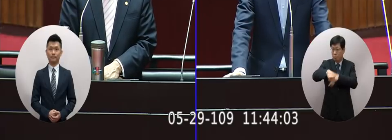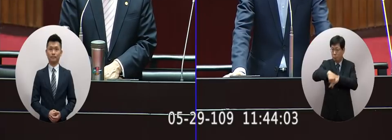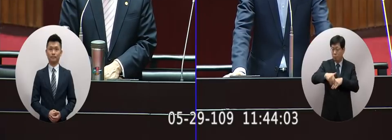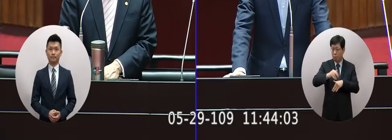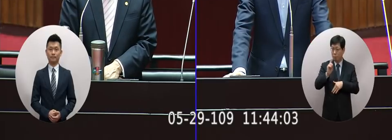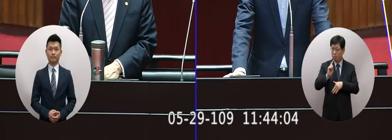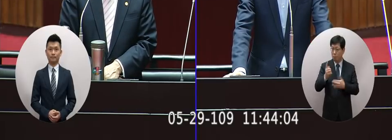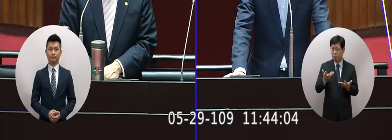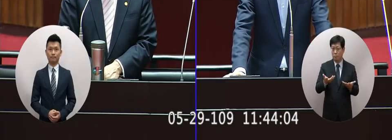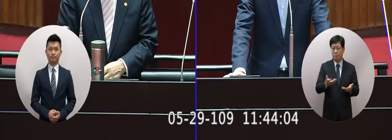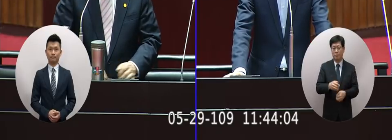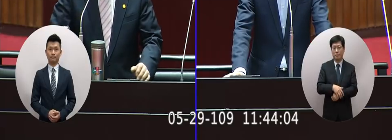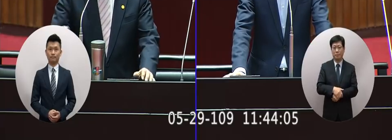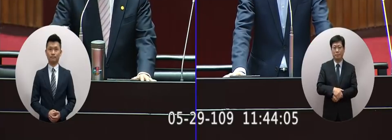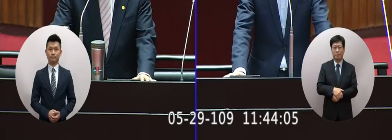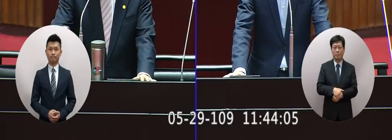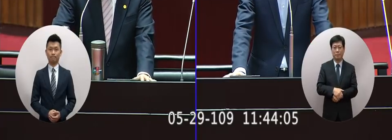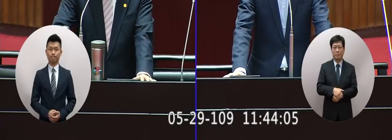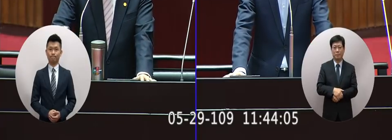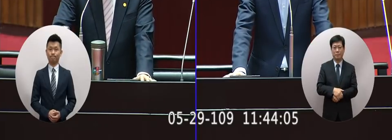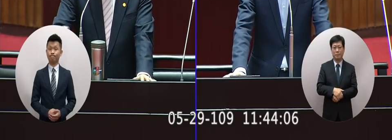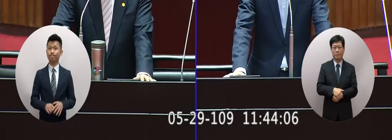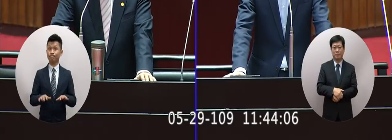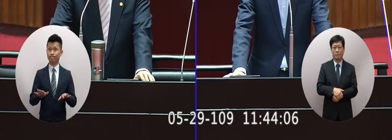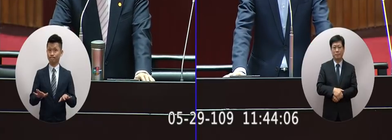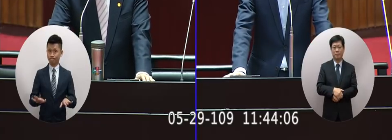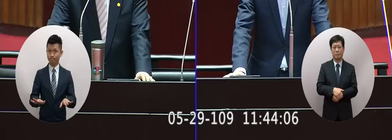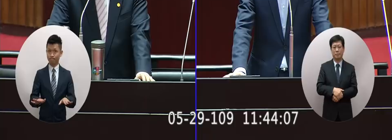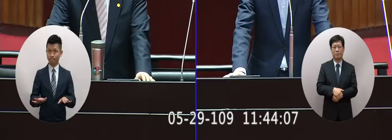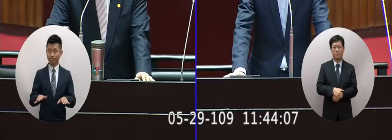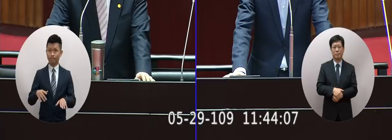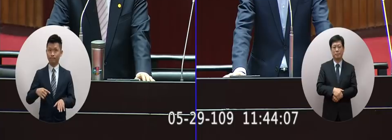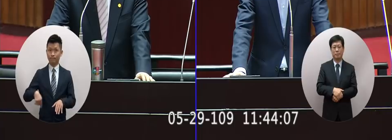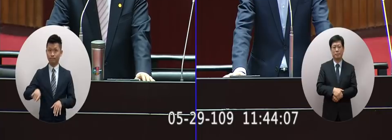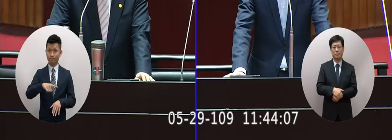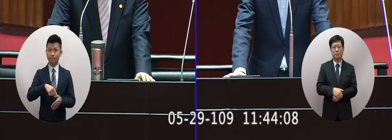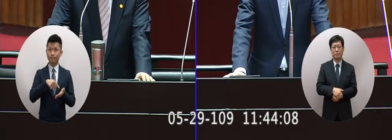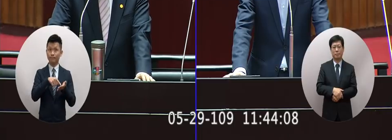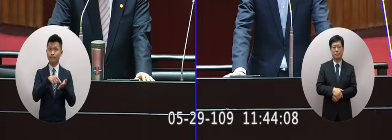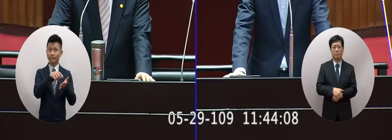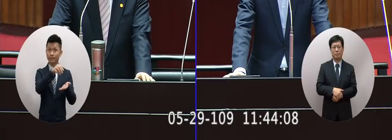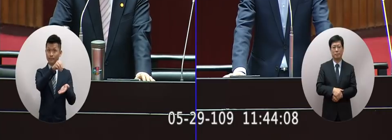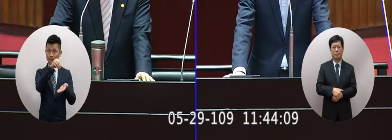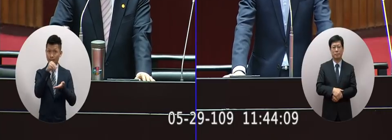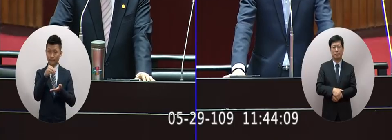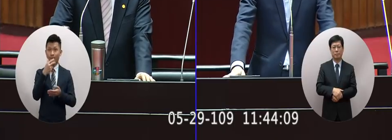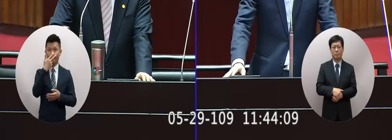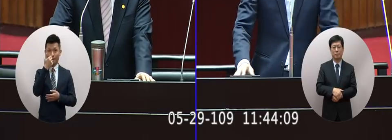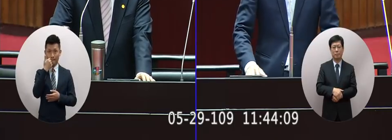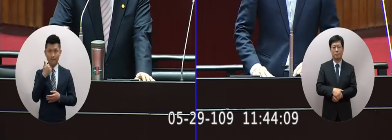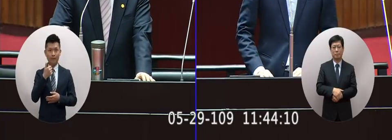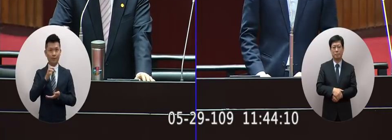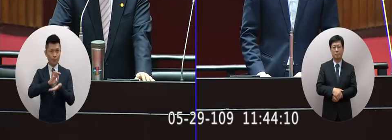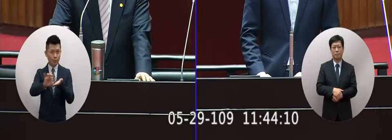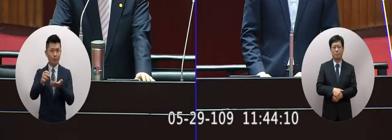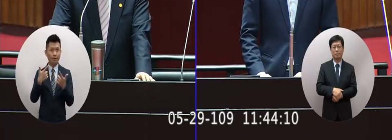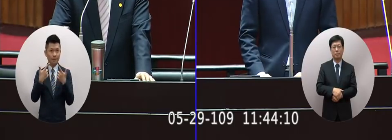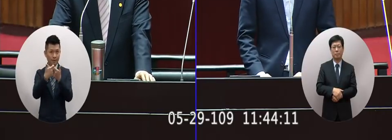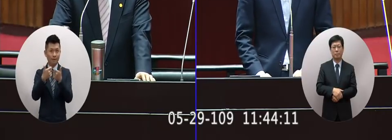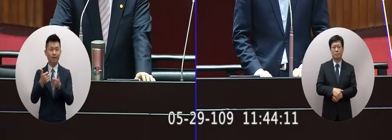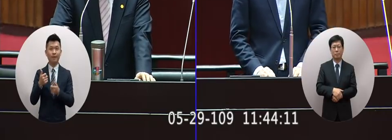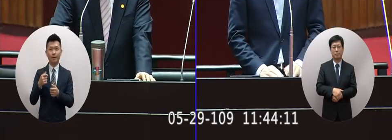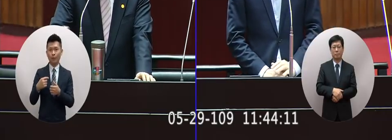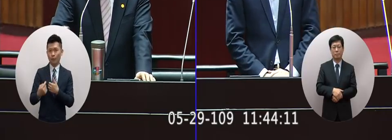的方向是如何？ 我们就以好领好用好刺激这个原则正规划